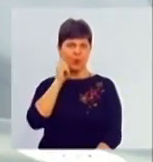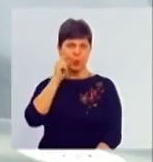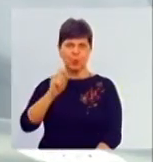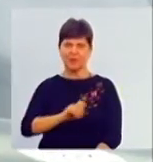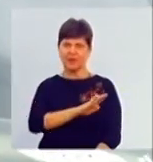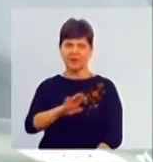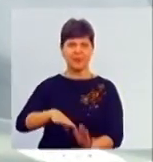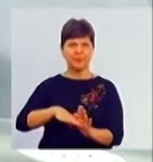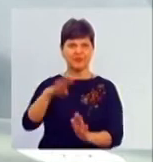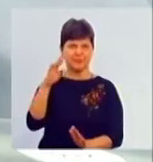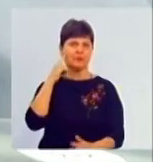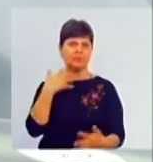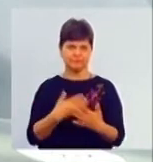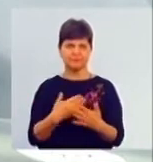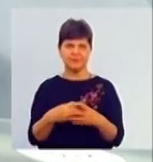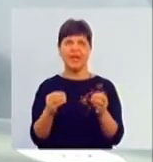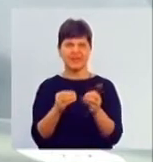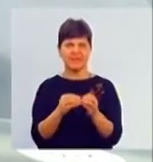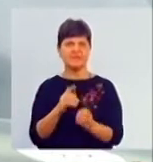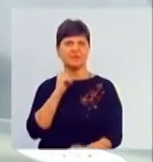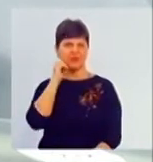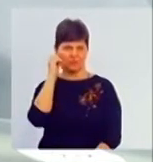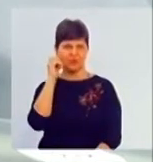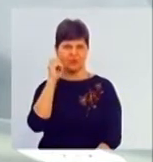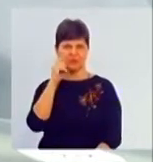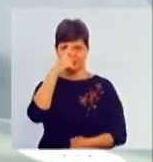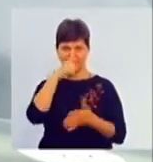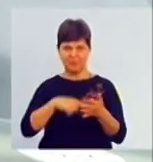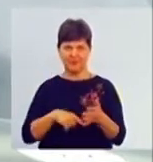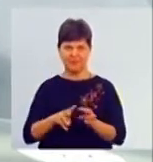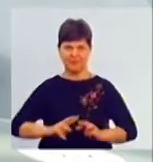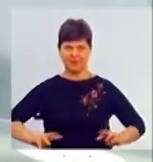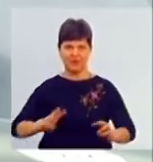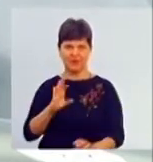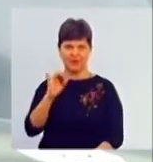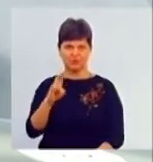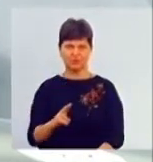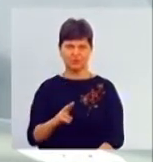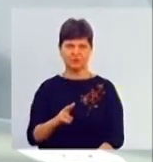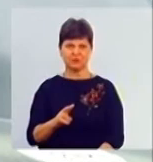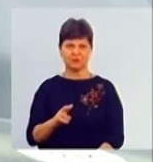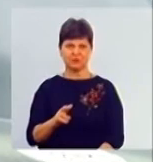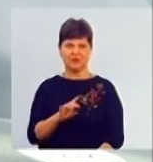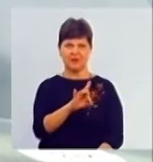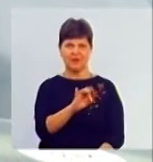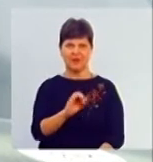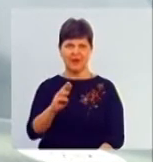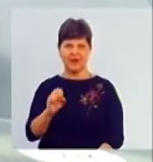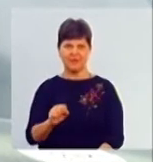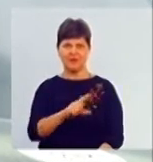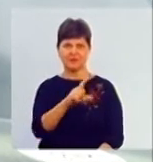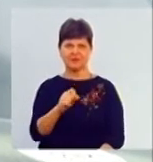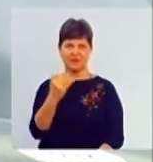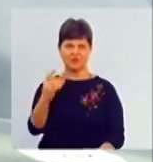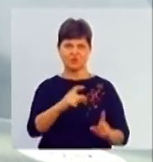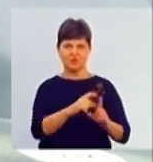підвищуватиметься принаймні 10 років, запевнив міністр соціальної політики Андрій Рева. За його словами, проведена пенсійна